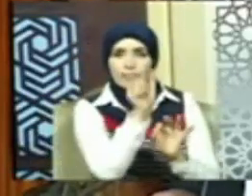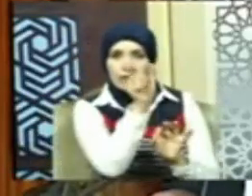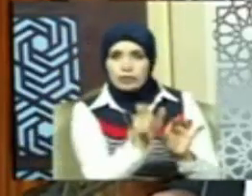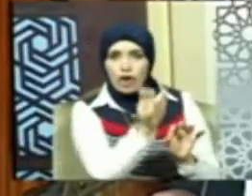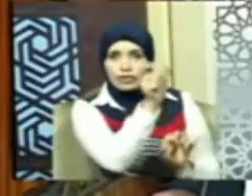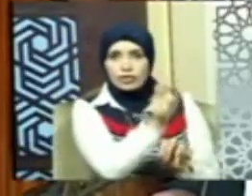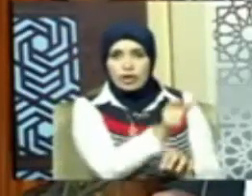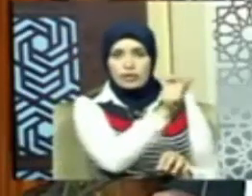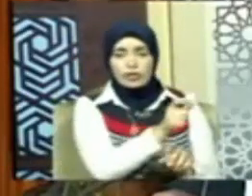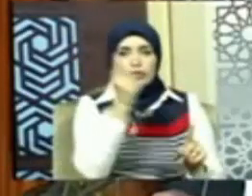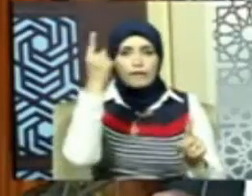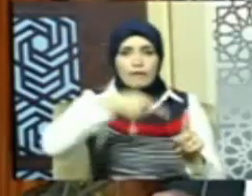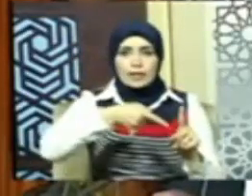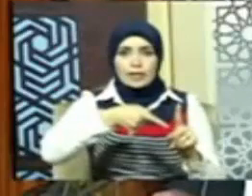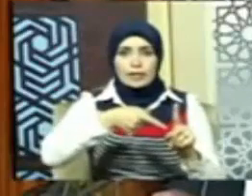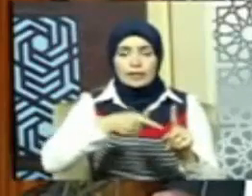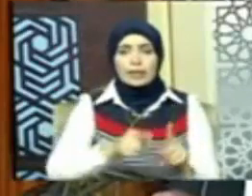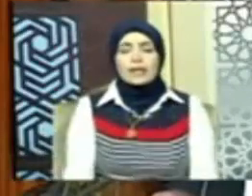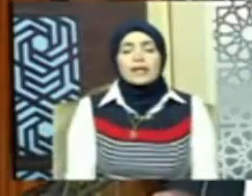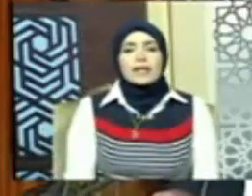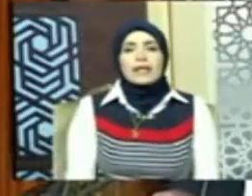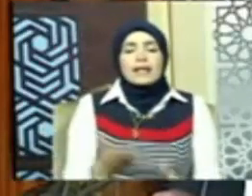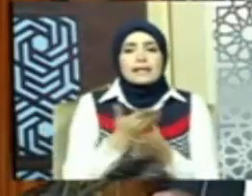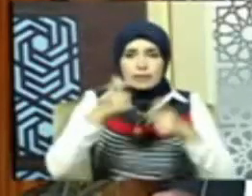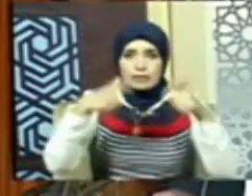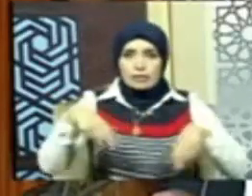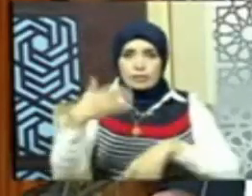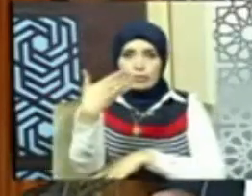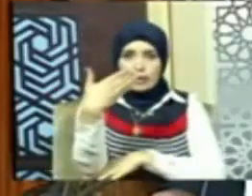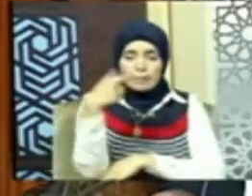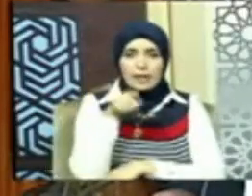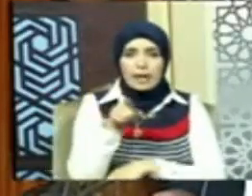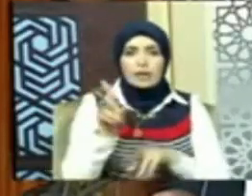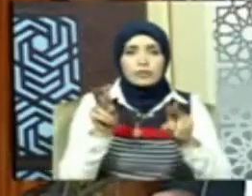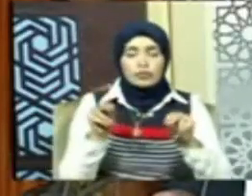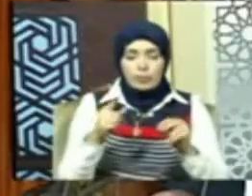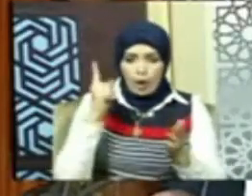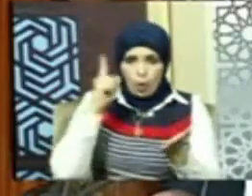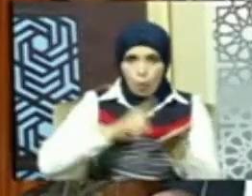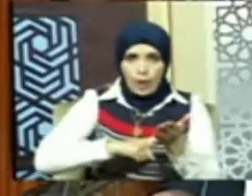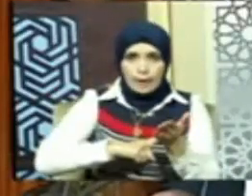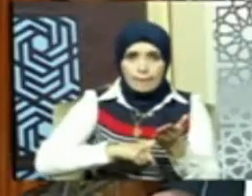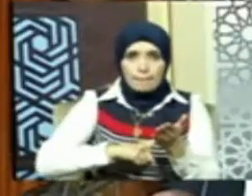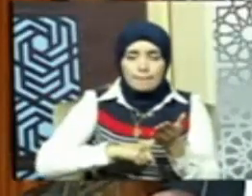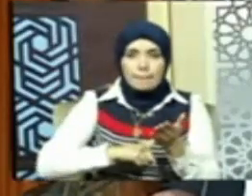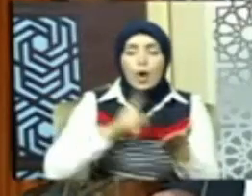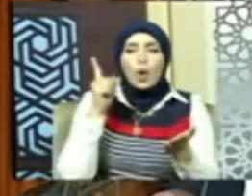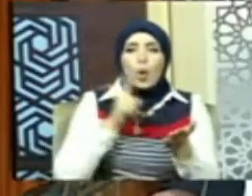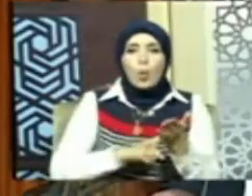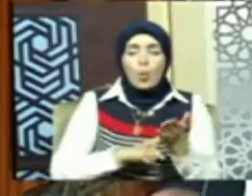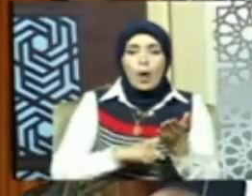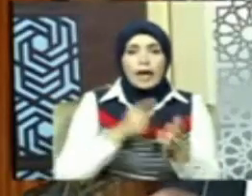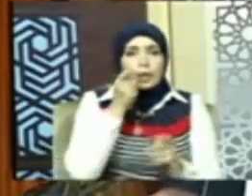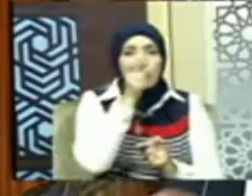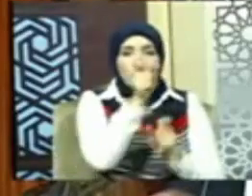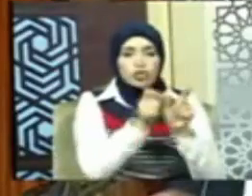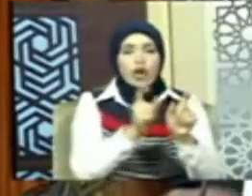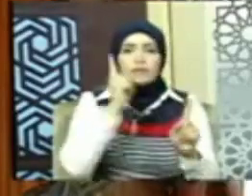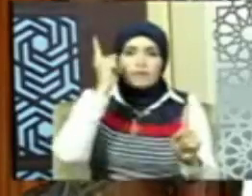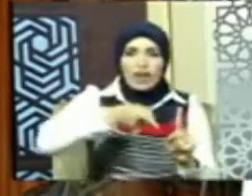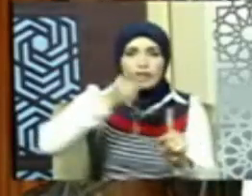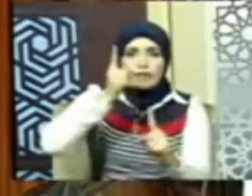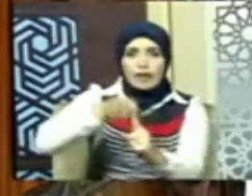يتعين لأن مصالح البلاد والعباد تتردد بين الواجب العيني والواجب